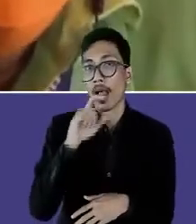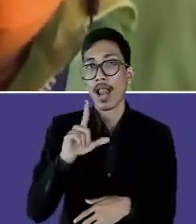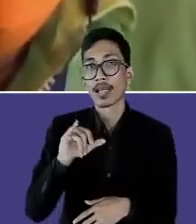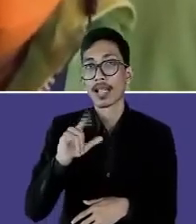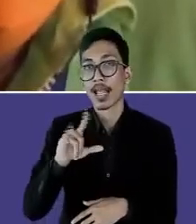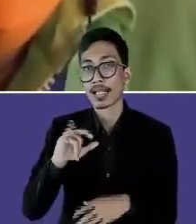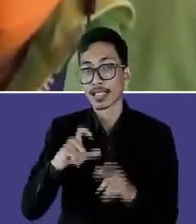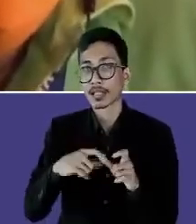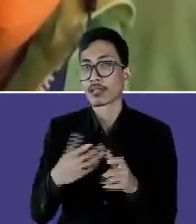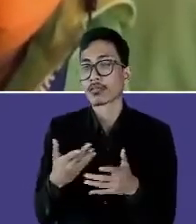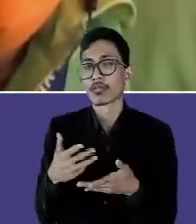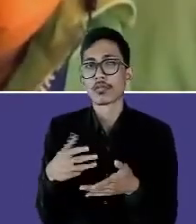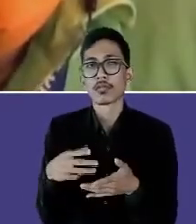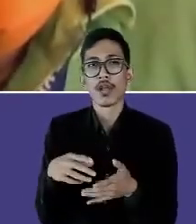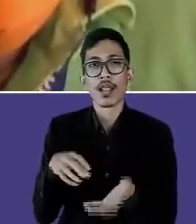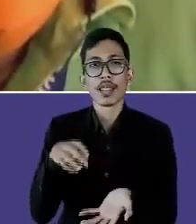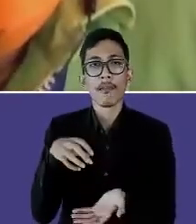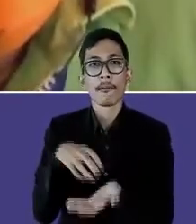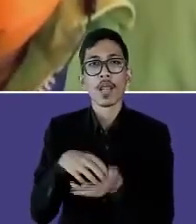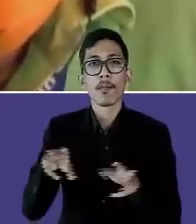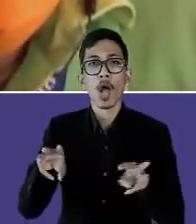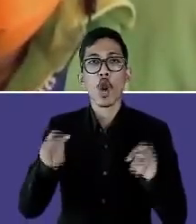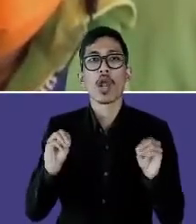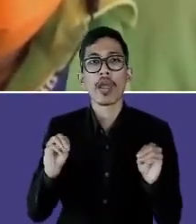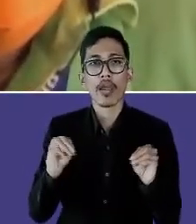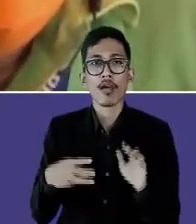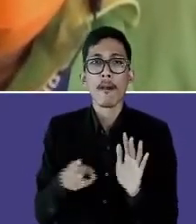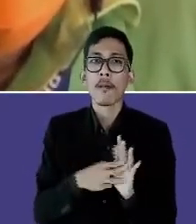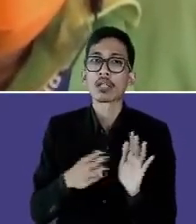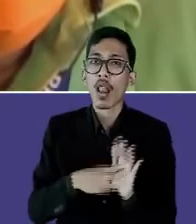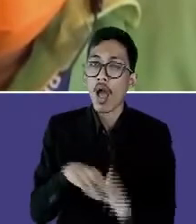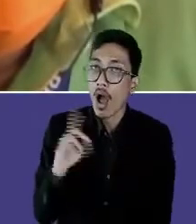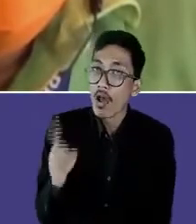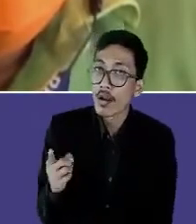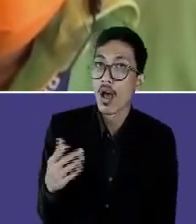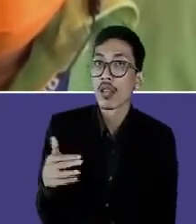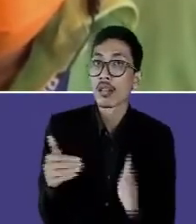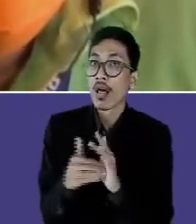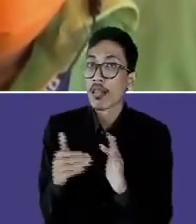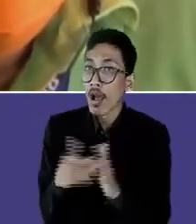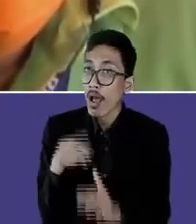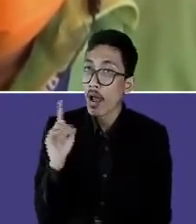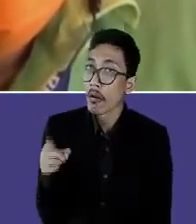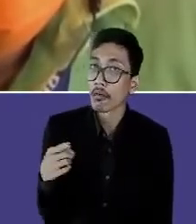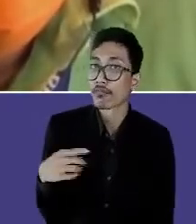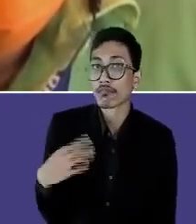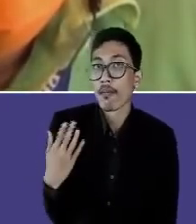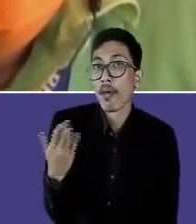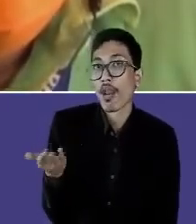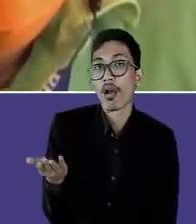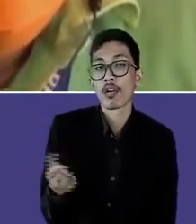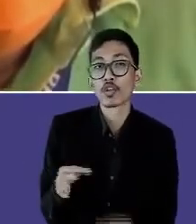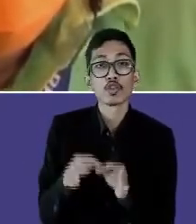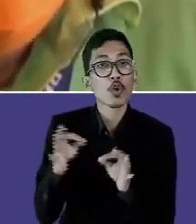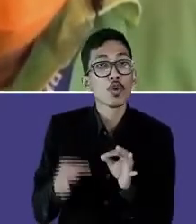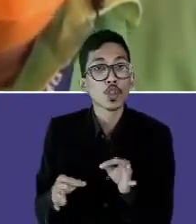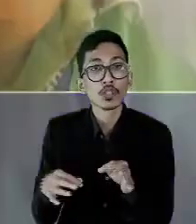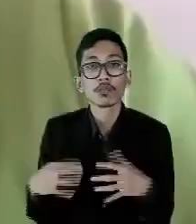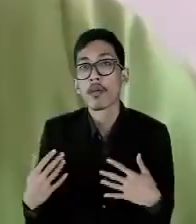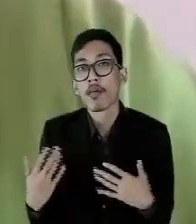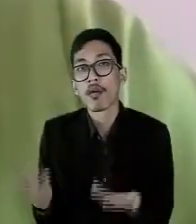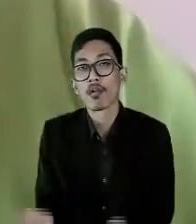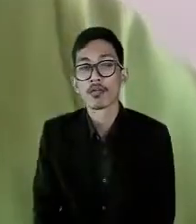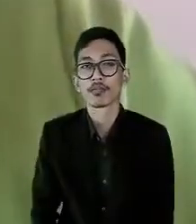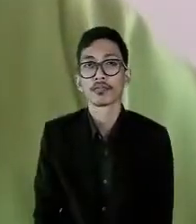apakah ada kendala dan tantangan, dan bagaimana bisa menangani kendala dan tantangan yang terjadi? Silakan, Pak Lilis. Ya,